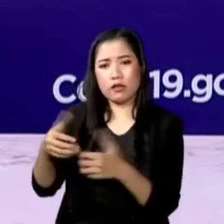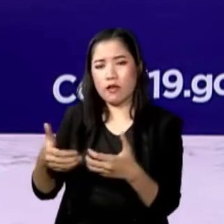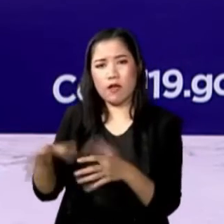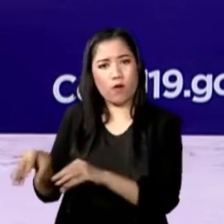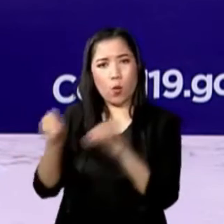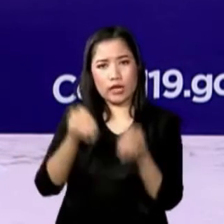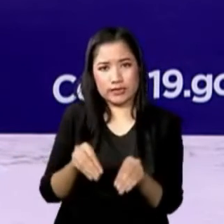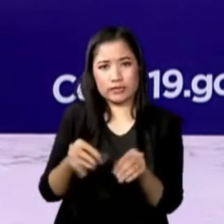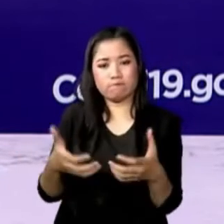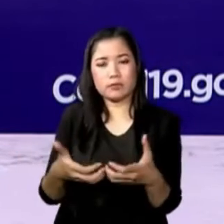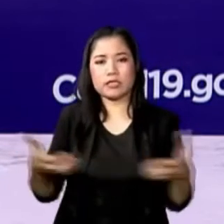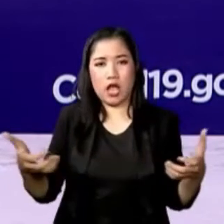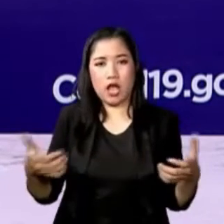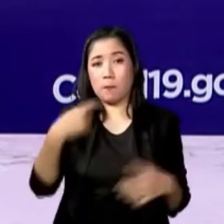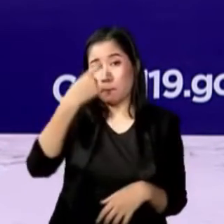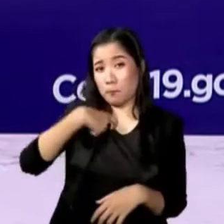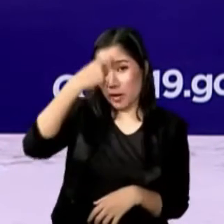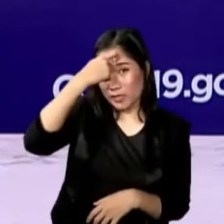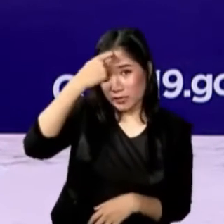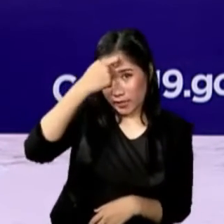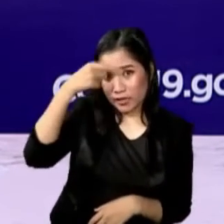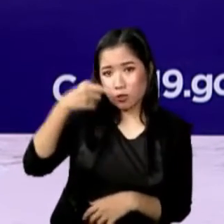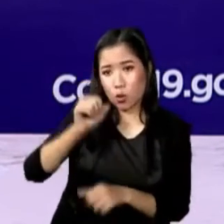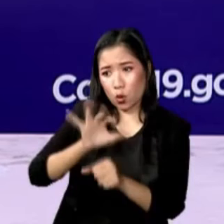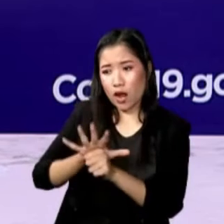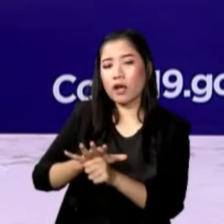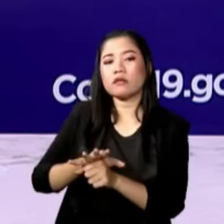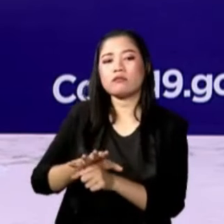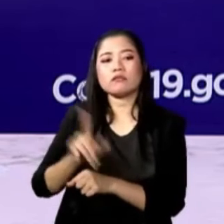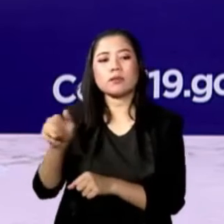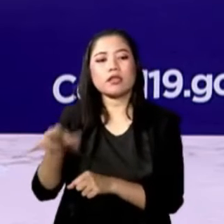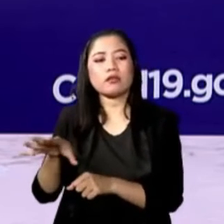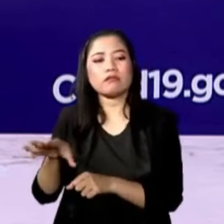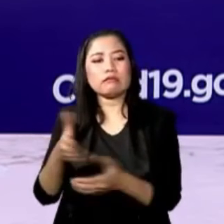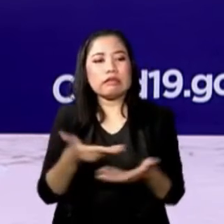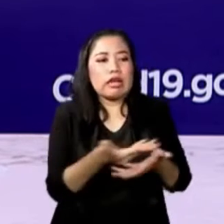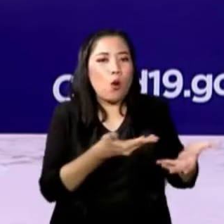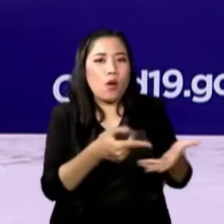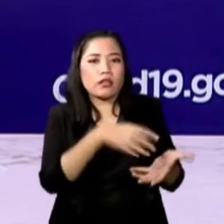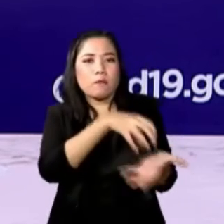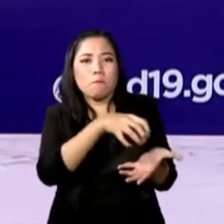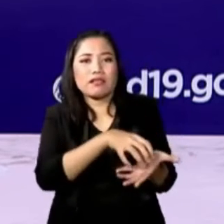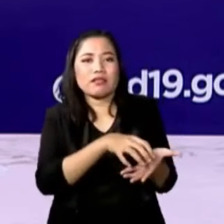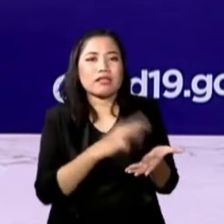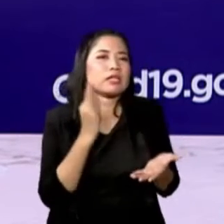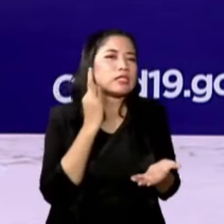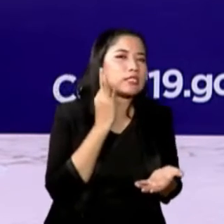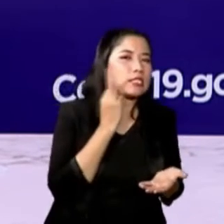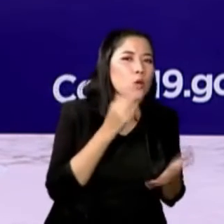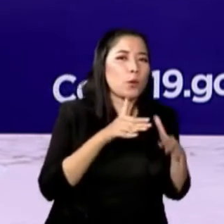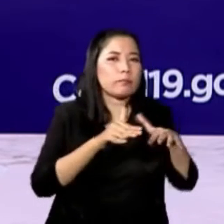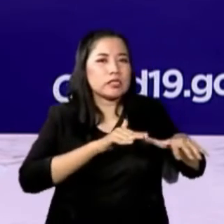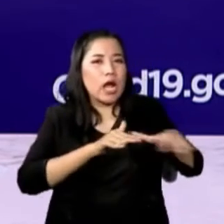Sebaiknya, pasien COVID-19 tidak dirawat di daerah dengan risiko bencana tinggi agar tidak perlu